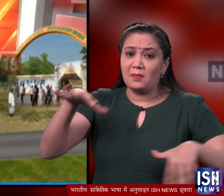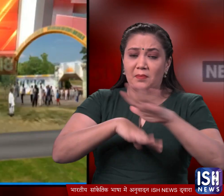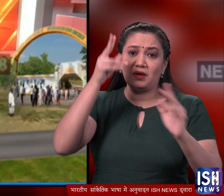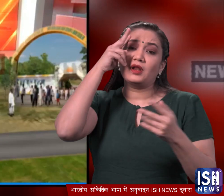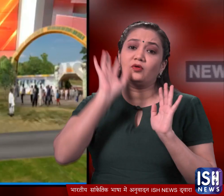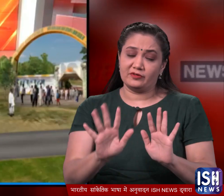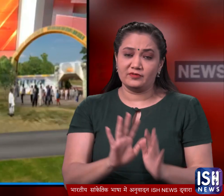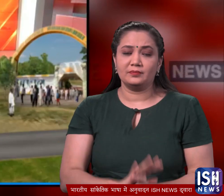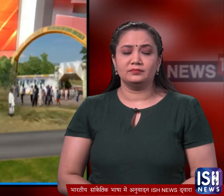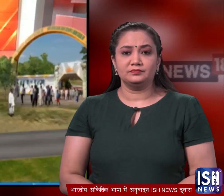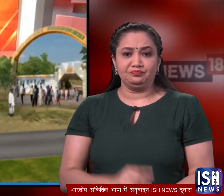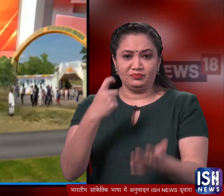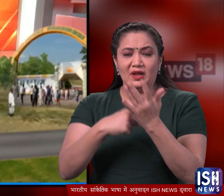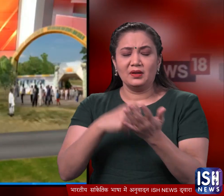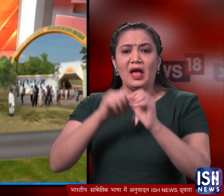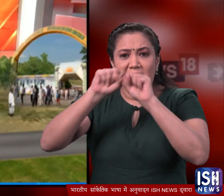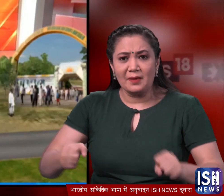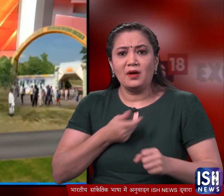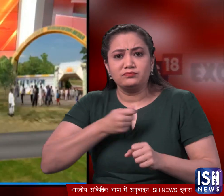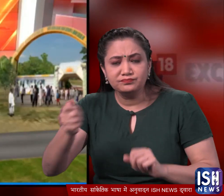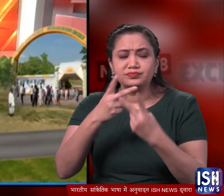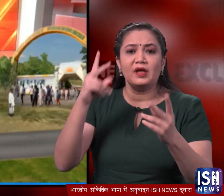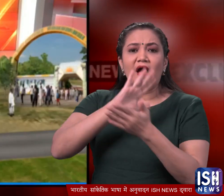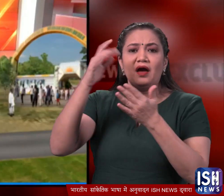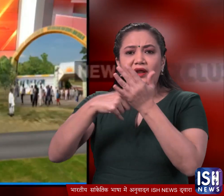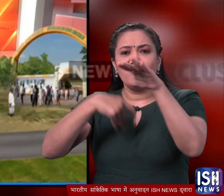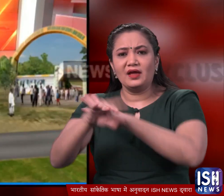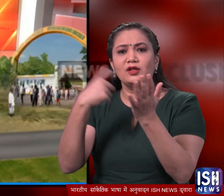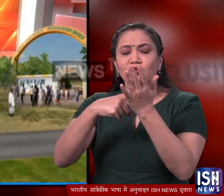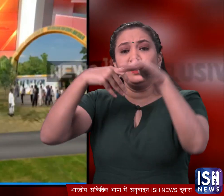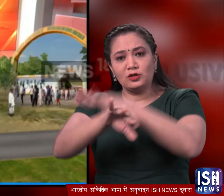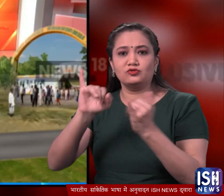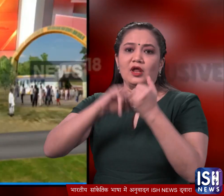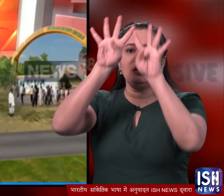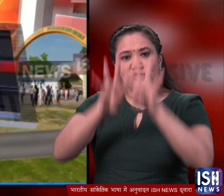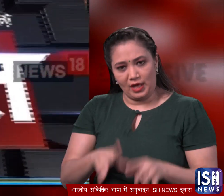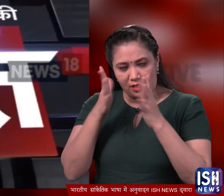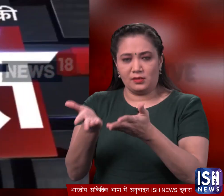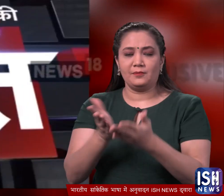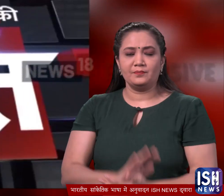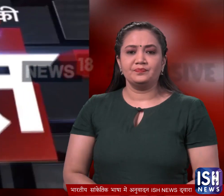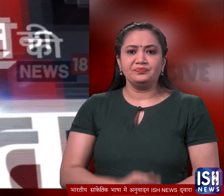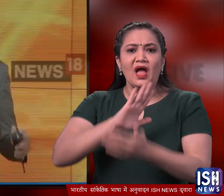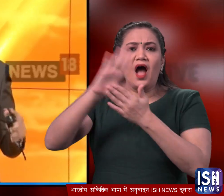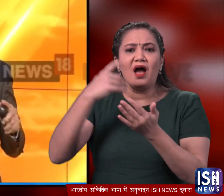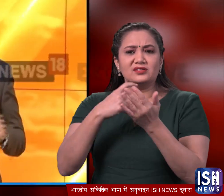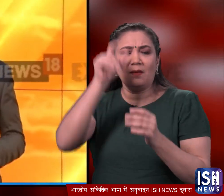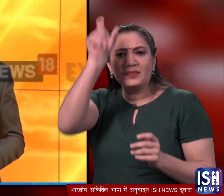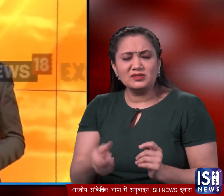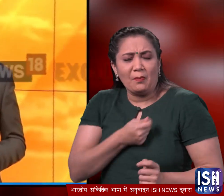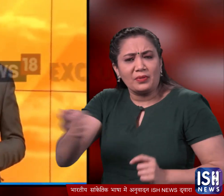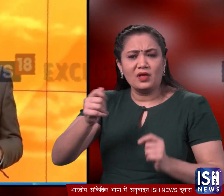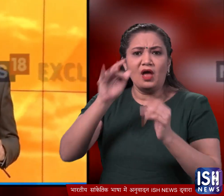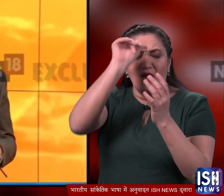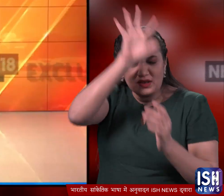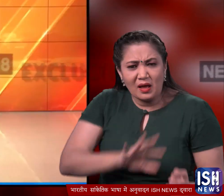पर खतरे की आशंका जताई थी। राम रहीम रेप और हत्या के केस में हरियाणा के रोहतक की सुनारिया जेल में सजा काट रहे हैं। वहीं हर्षा की हत्या के विरोध में